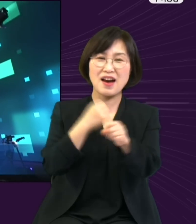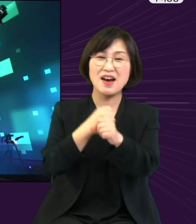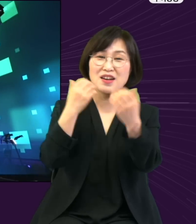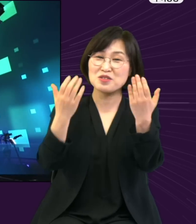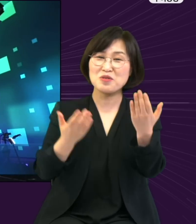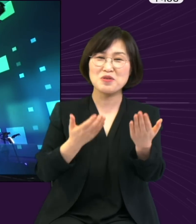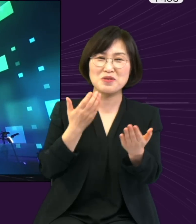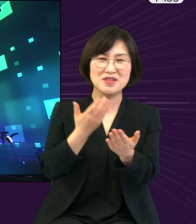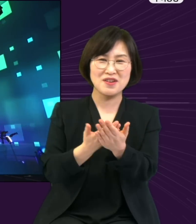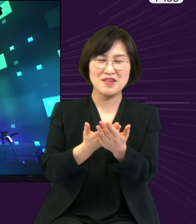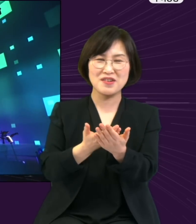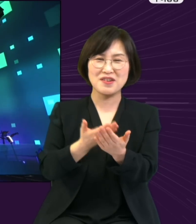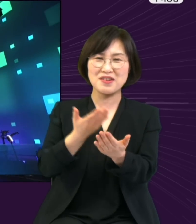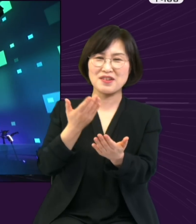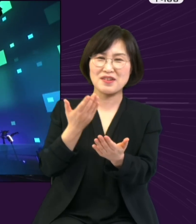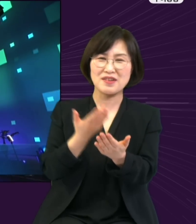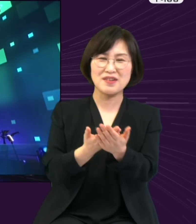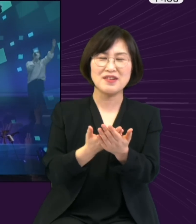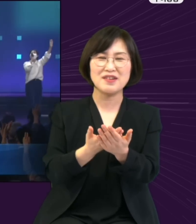하소서